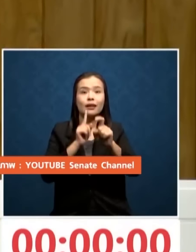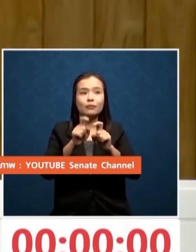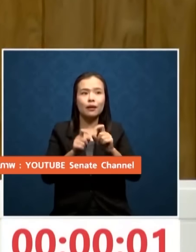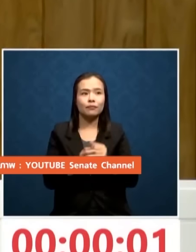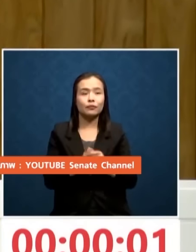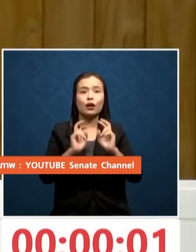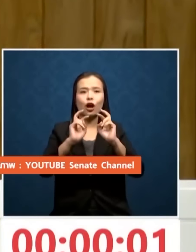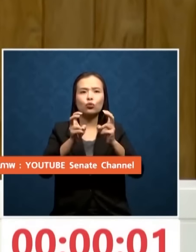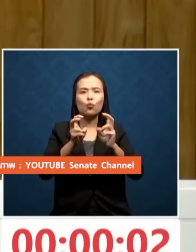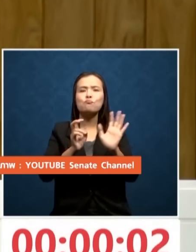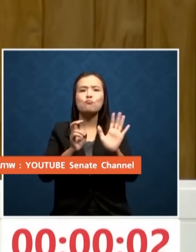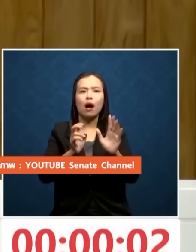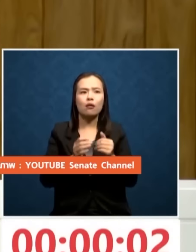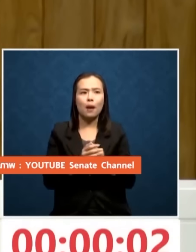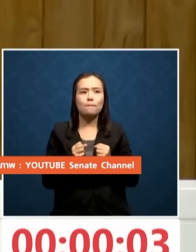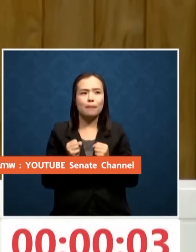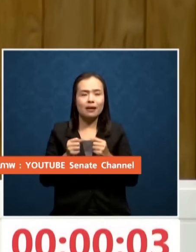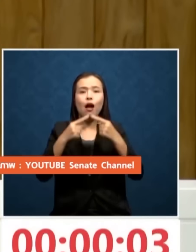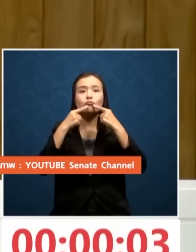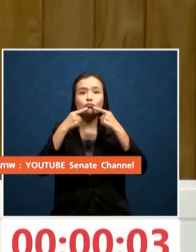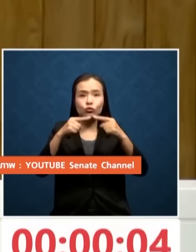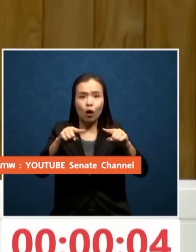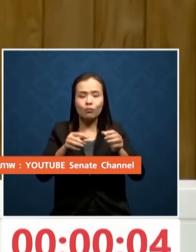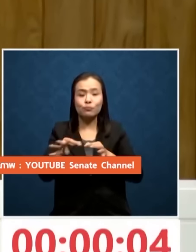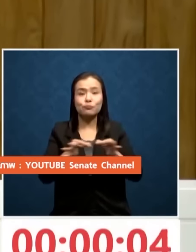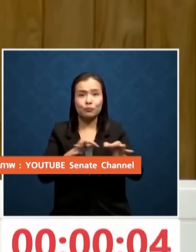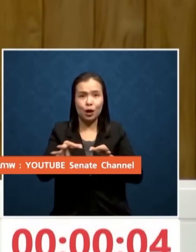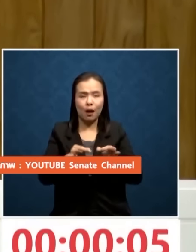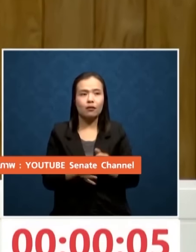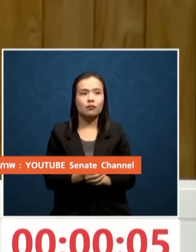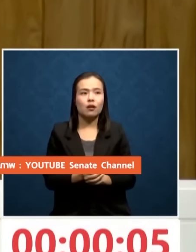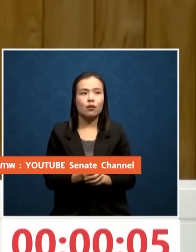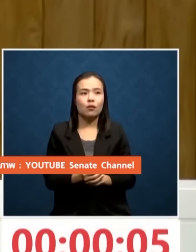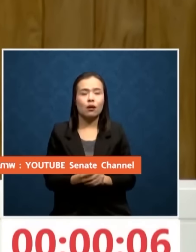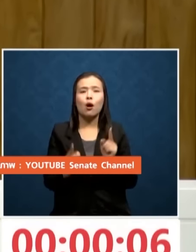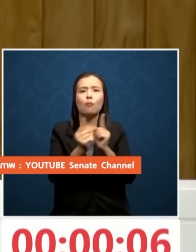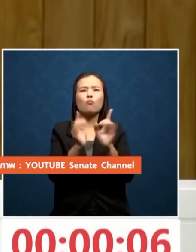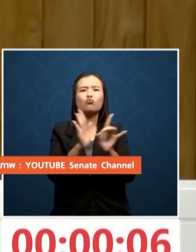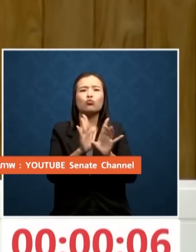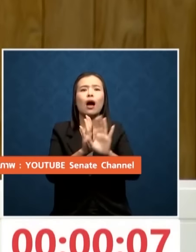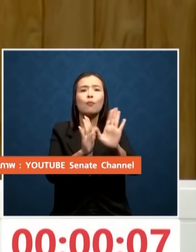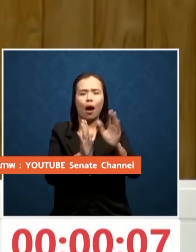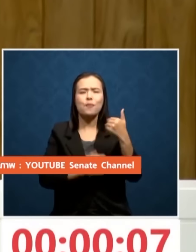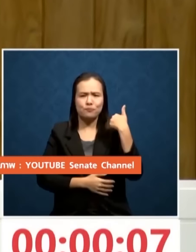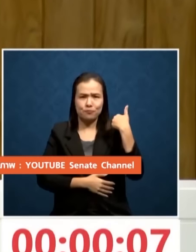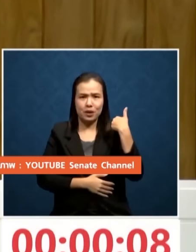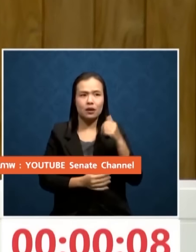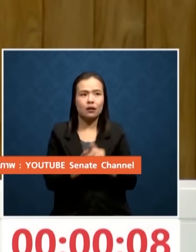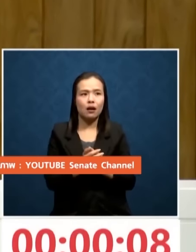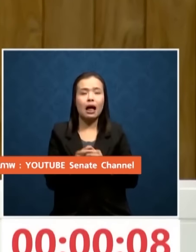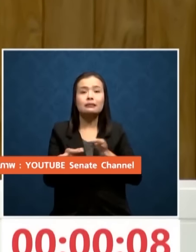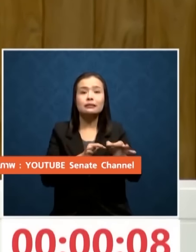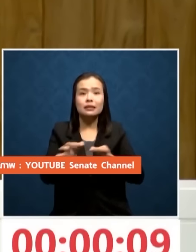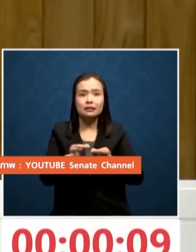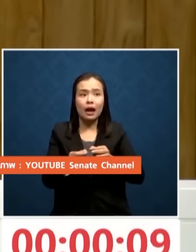กันในการประชุมวุฒิสภาเมื่อวานนี้พบว่ามีการพิจารณาร่างพรบงบประมาณรายจ่ายประจำปีงบ